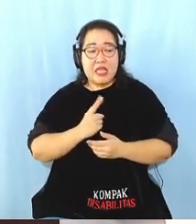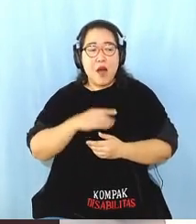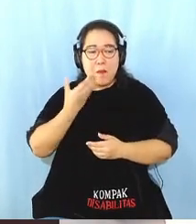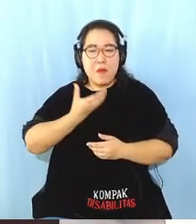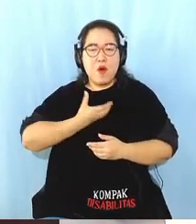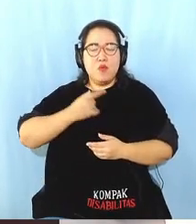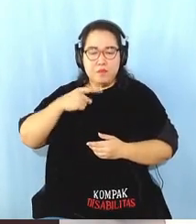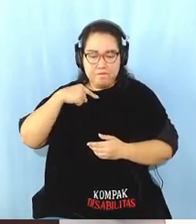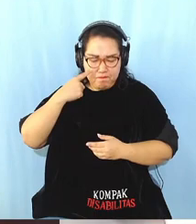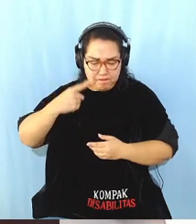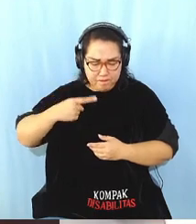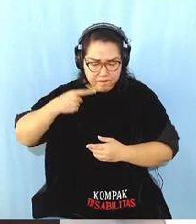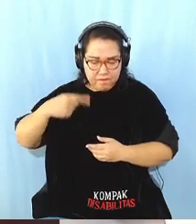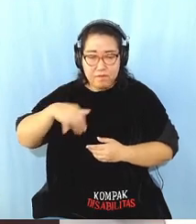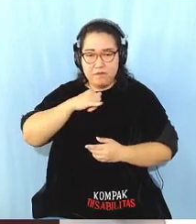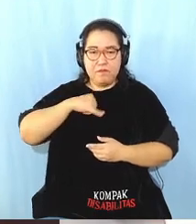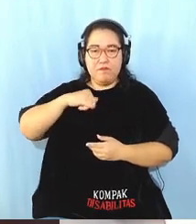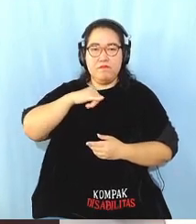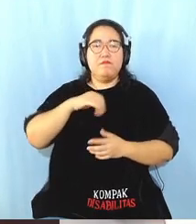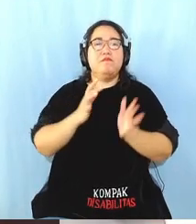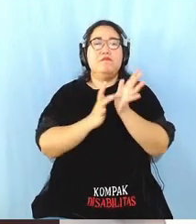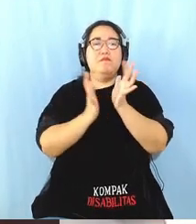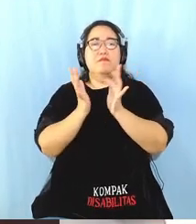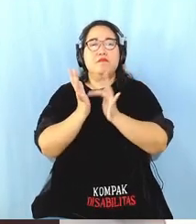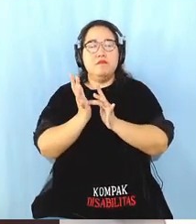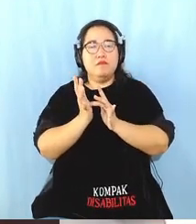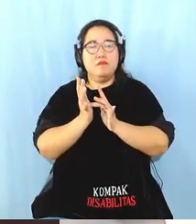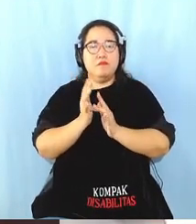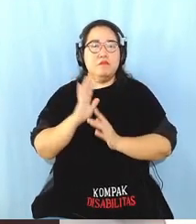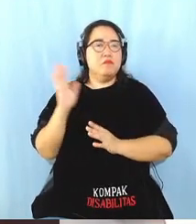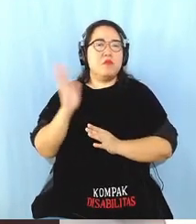kita dengan Allah itu. Pun dalam